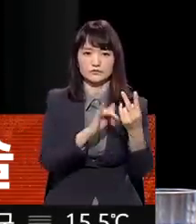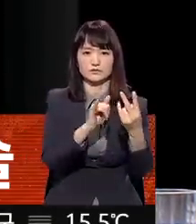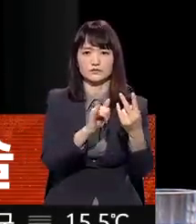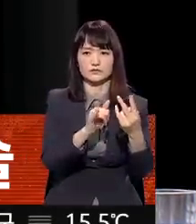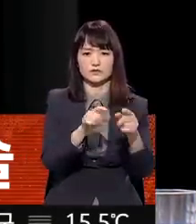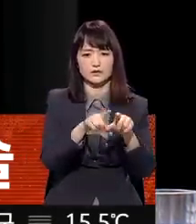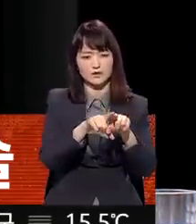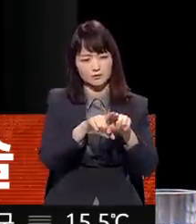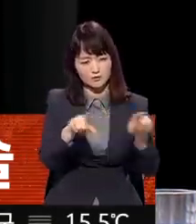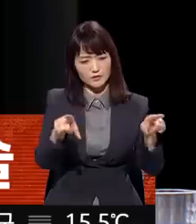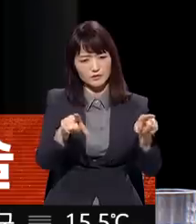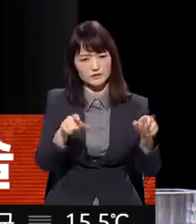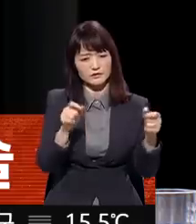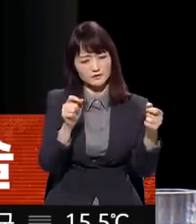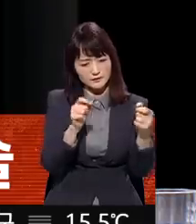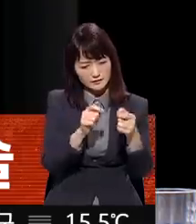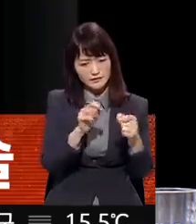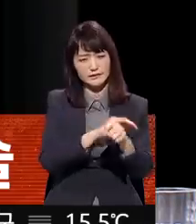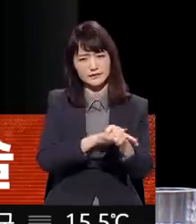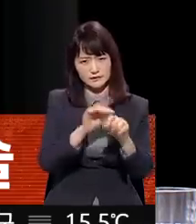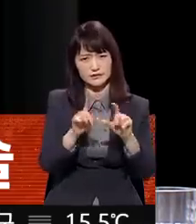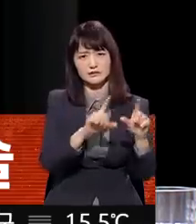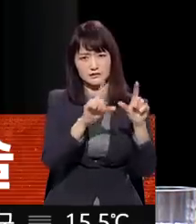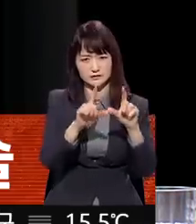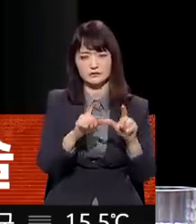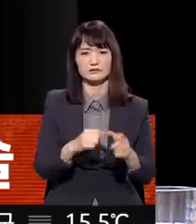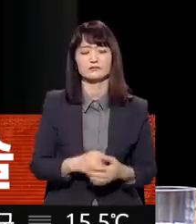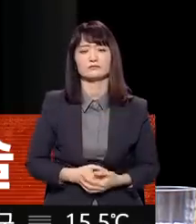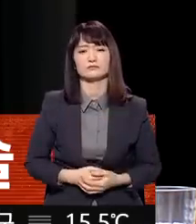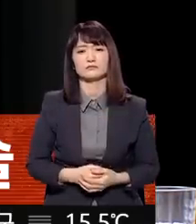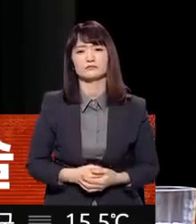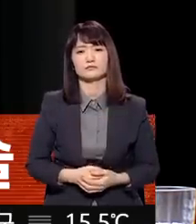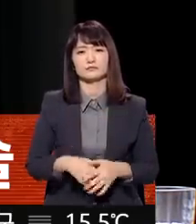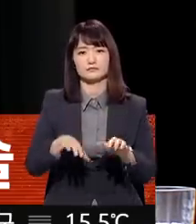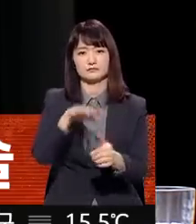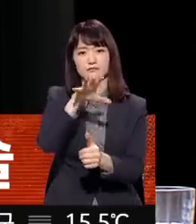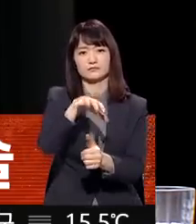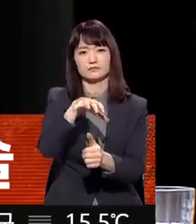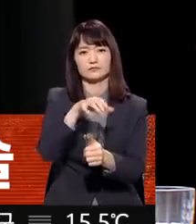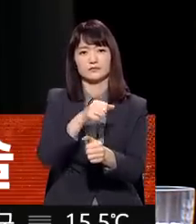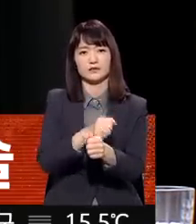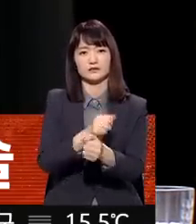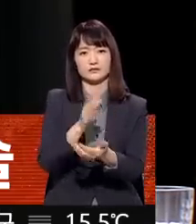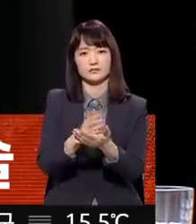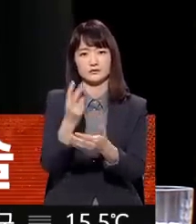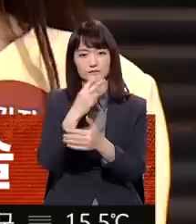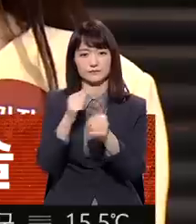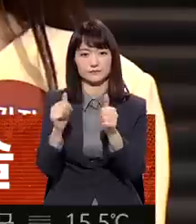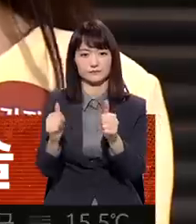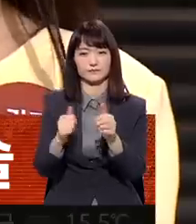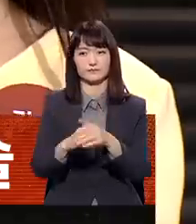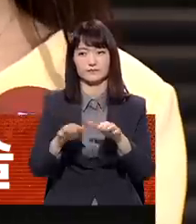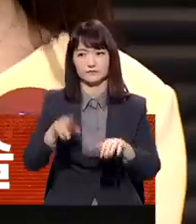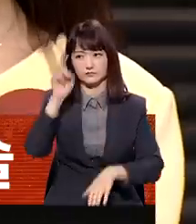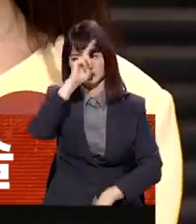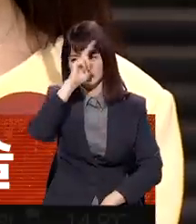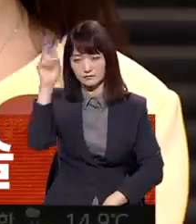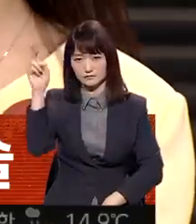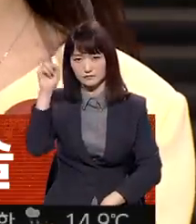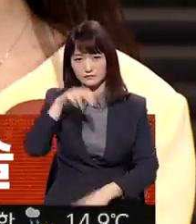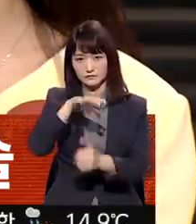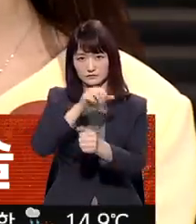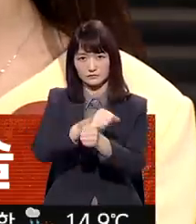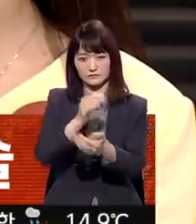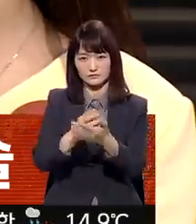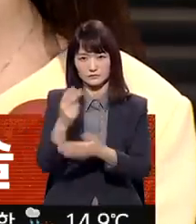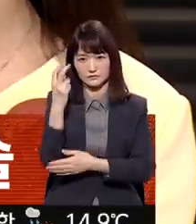사이좋게 지냈다 이런 말들을 하신답니다. 주변에서는. 자, 오늘 구속영장 실질 심사가 있었죠? 네, 오늘 오후에 영장실질심사 받기